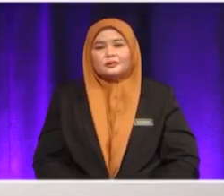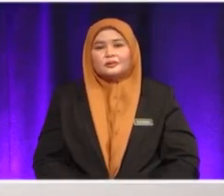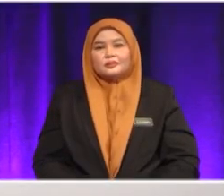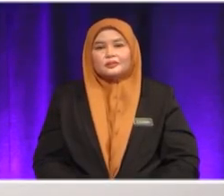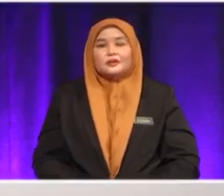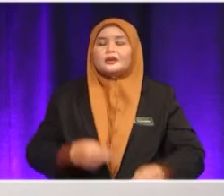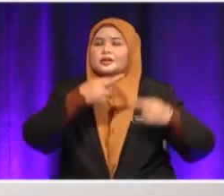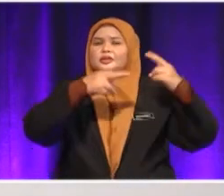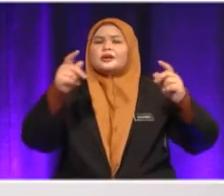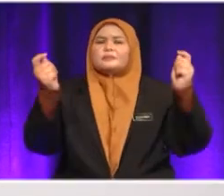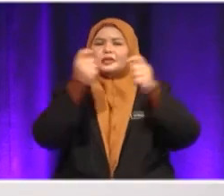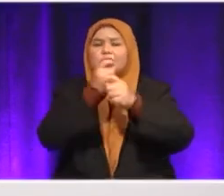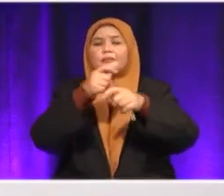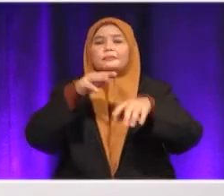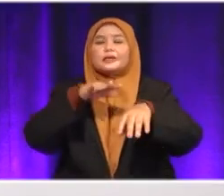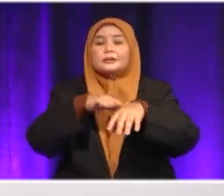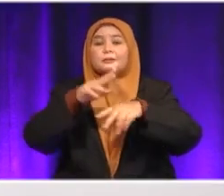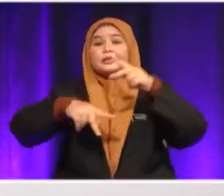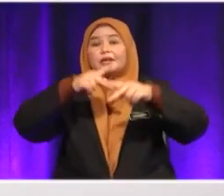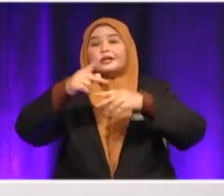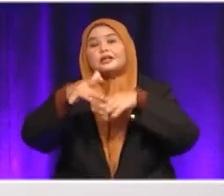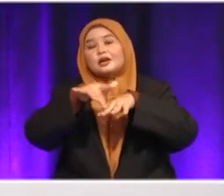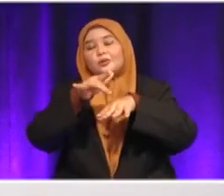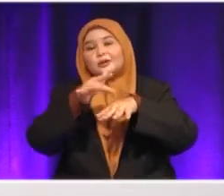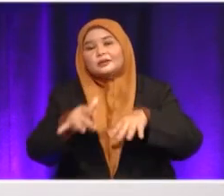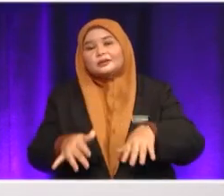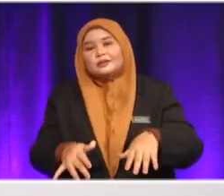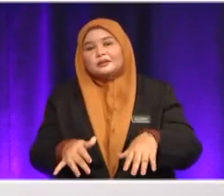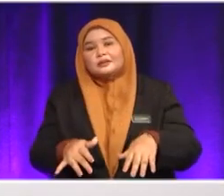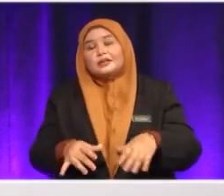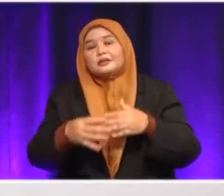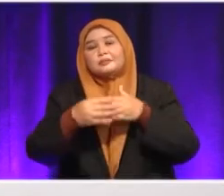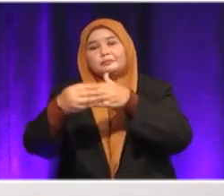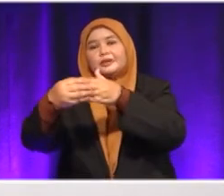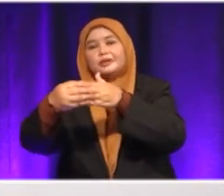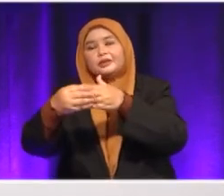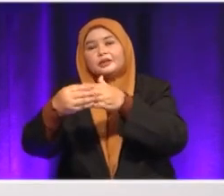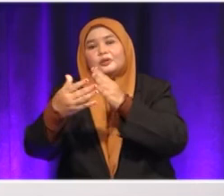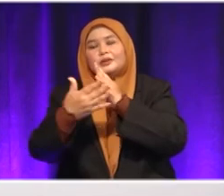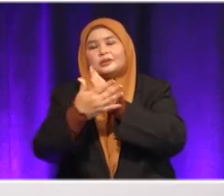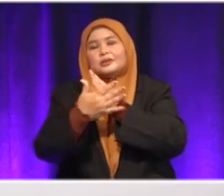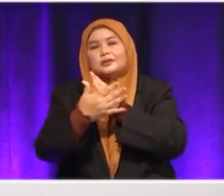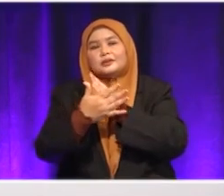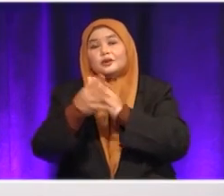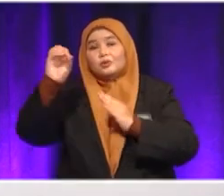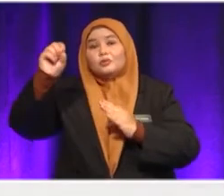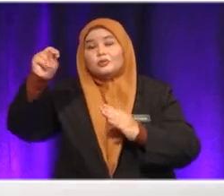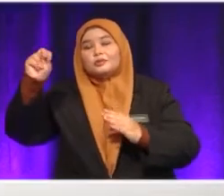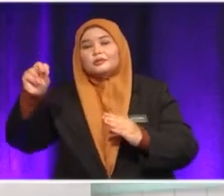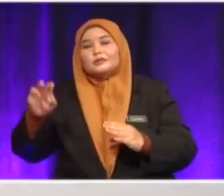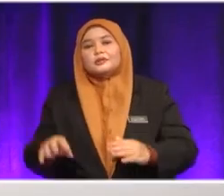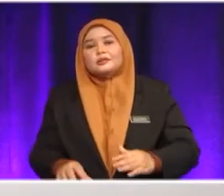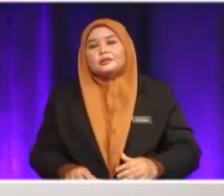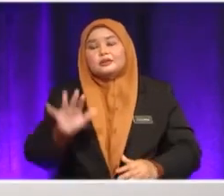yang menentang pada peringkat awal supp yang dipimpin oleh Ongky Huy dan snep